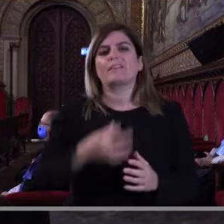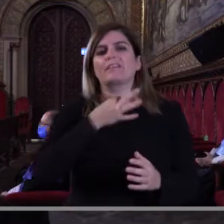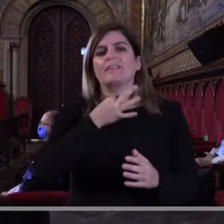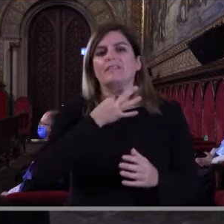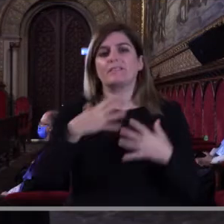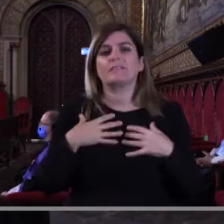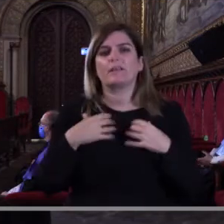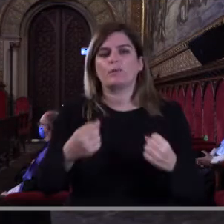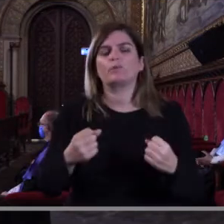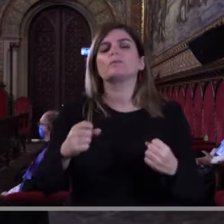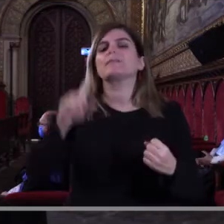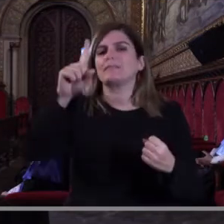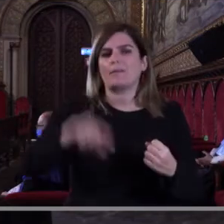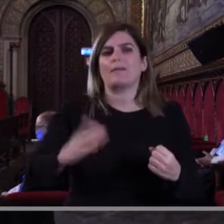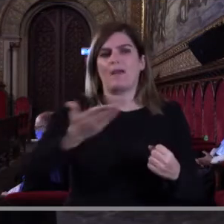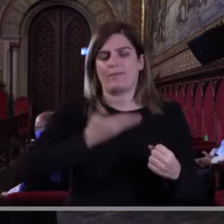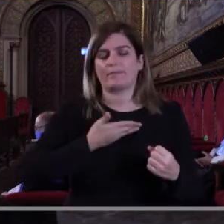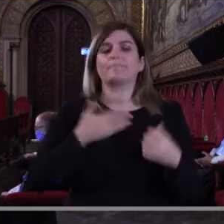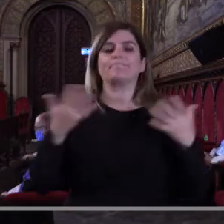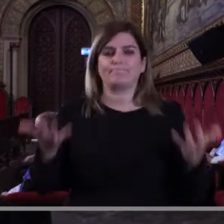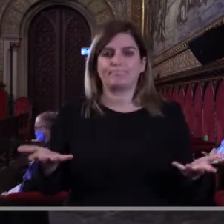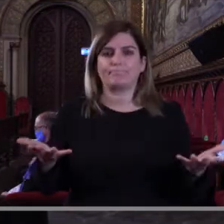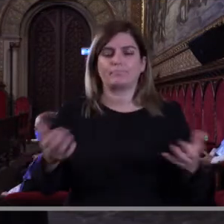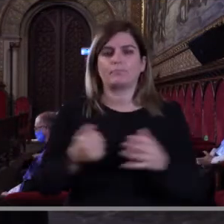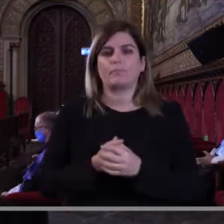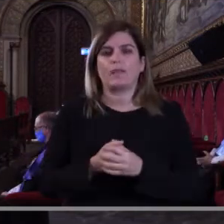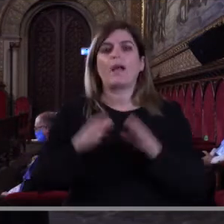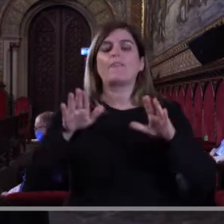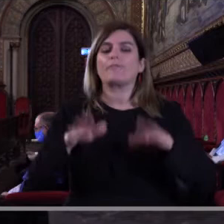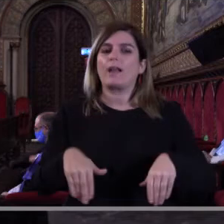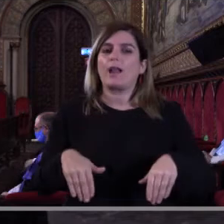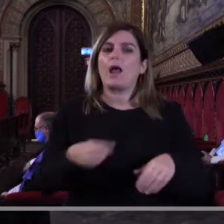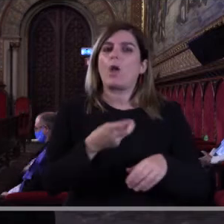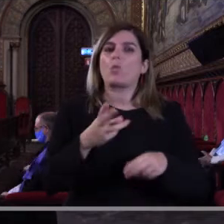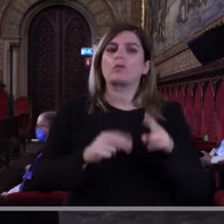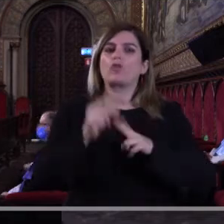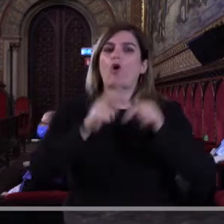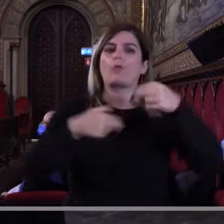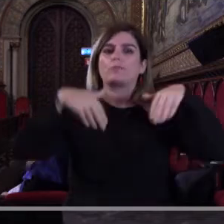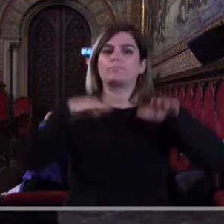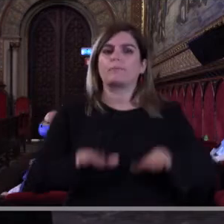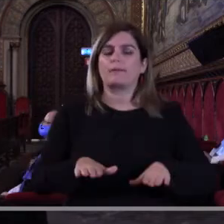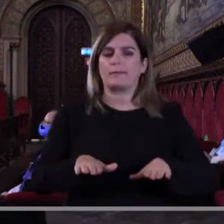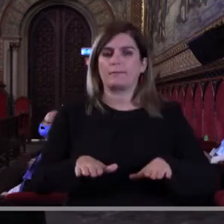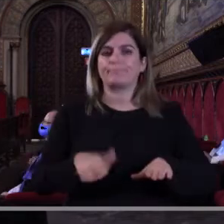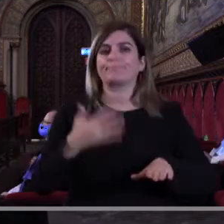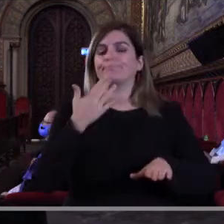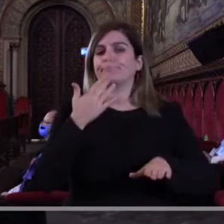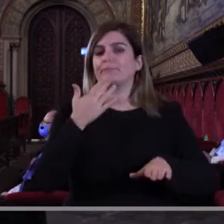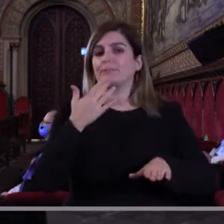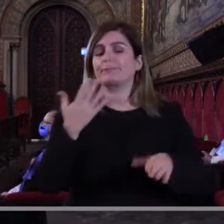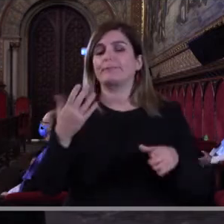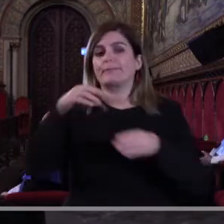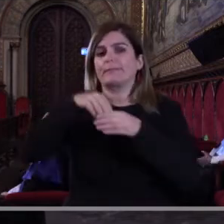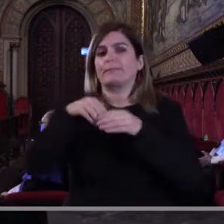sanitària ha tingut la seva incidència. Ha paralitzat l'execució d'algunes obres, unes de les quals a